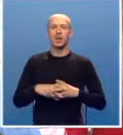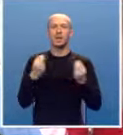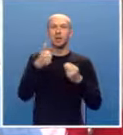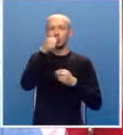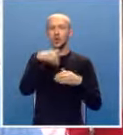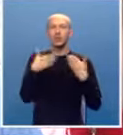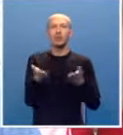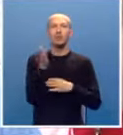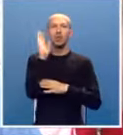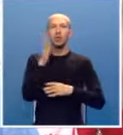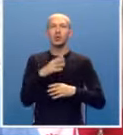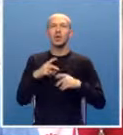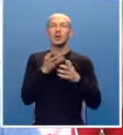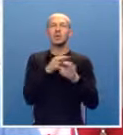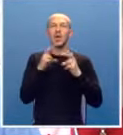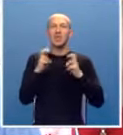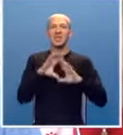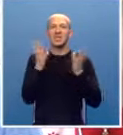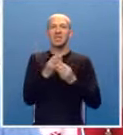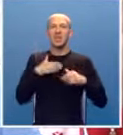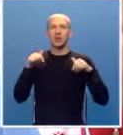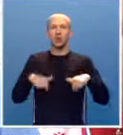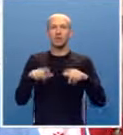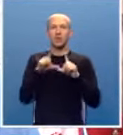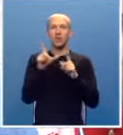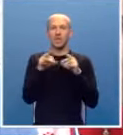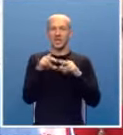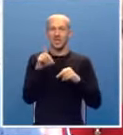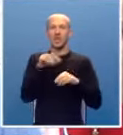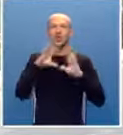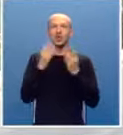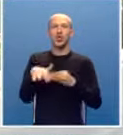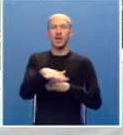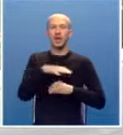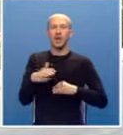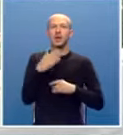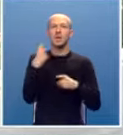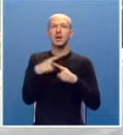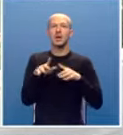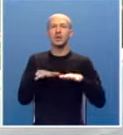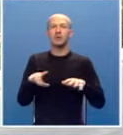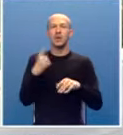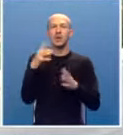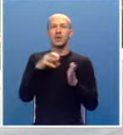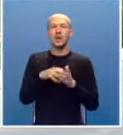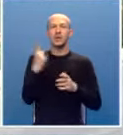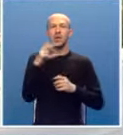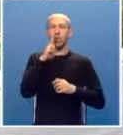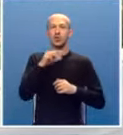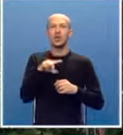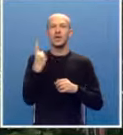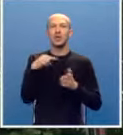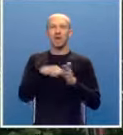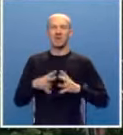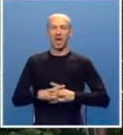što će dati budućnost, opstanak i ostanak svih nas ovdje u Vlasenici i čitavoj regiji. Nema razvoja ni jednog grada, ni jedne opštine, ni